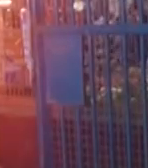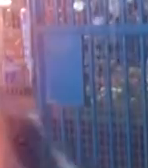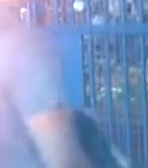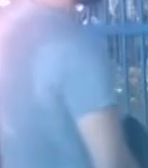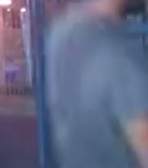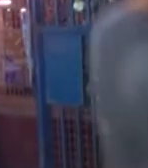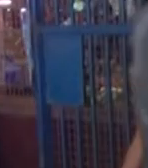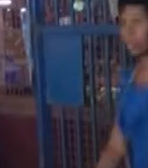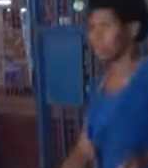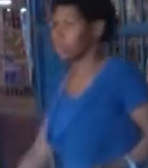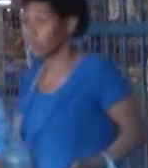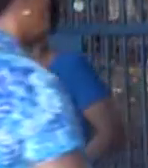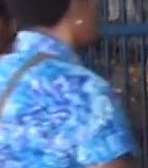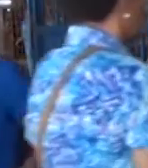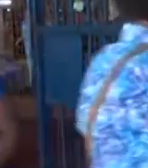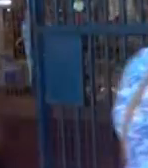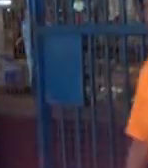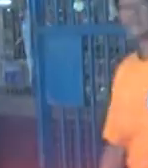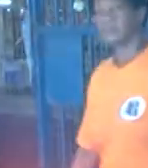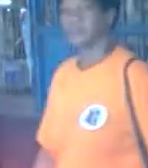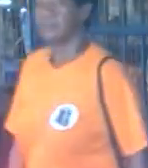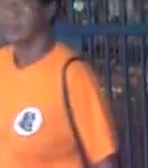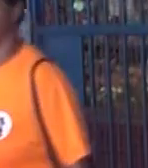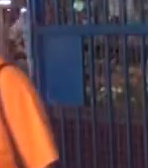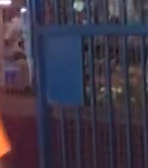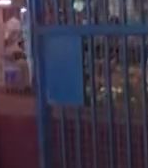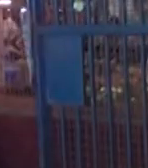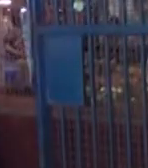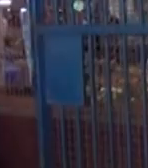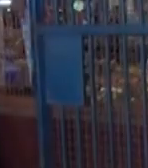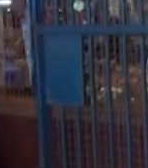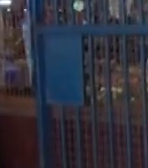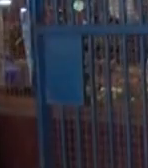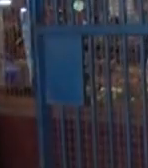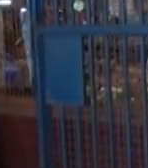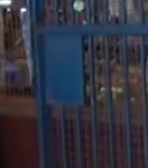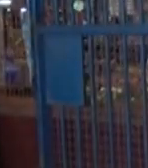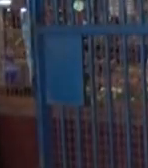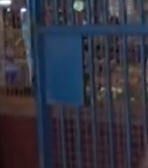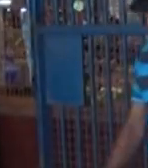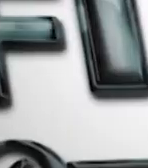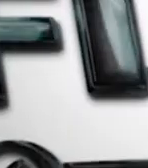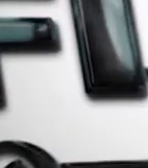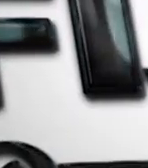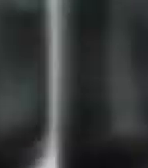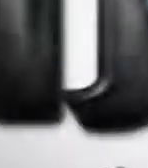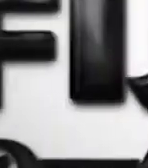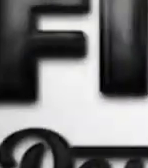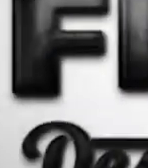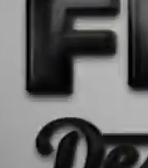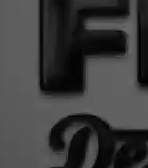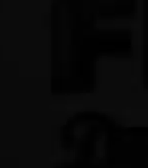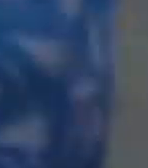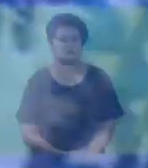कुमार स्वामी नायक है गोंगो लुगु लटोका रेडियो फीजी 2 में पुराना गाना लगे हमें बहुत अच्छा लगे रेडियो फीजी